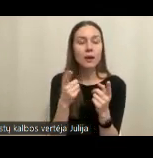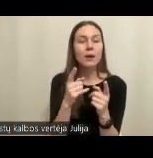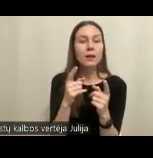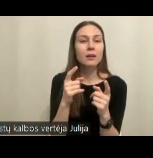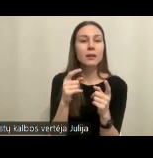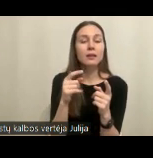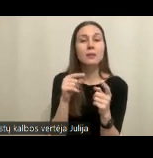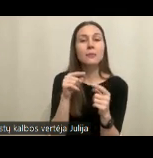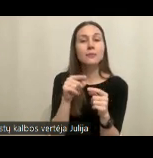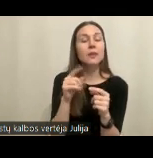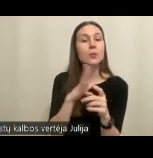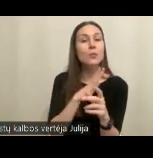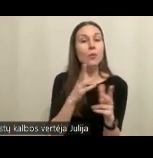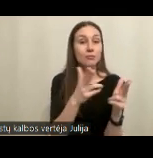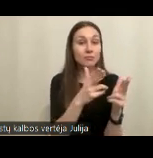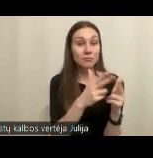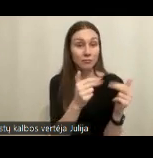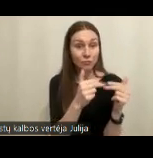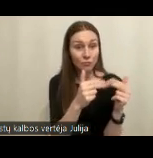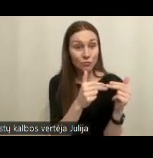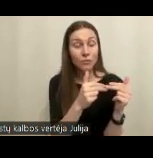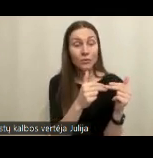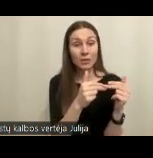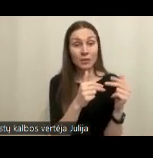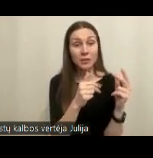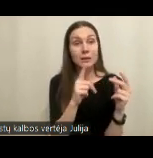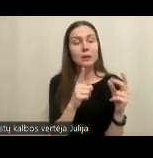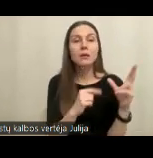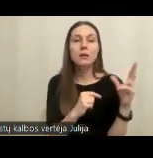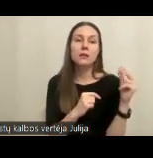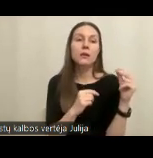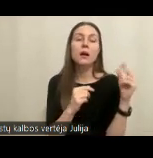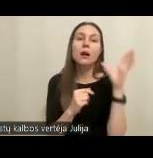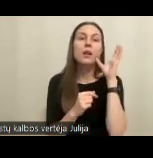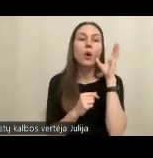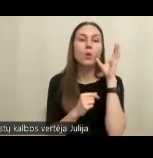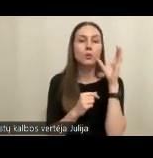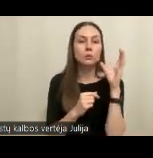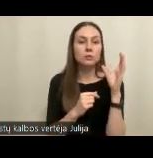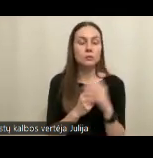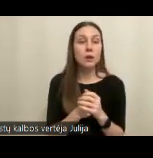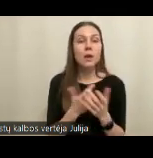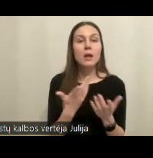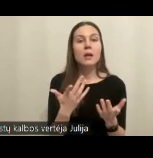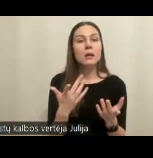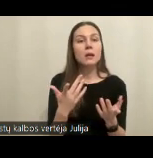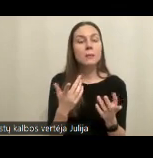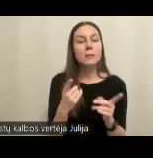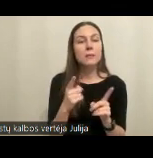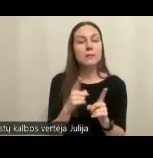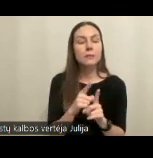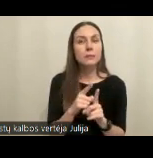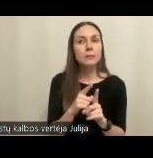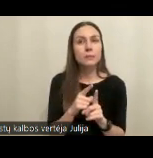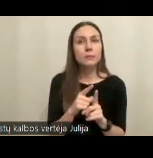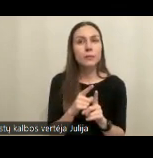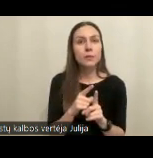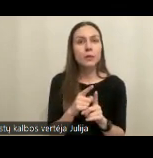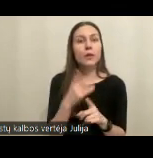yra įrašytos ir kuomet pačiam nereikia skaityti, o tik klausyti. Ir kaip atrodo aplamai garsų skaitimas